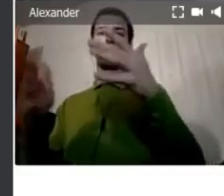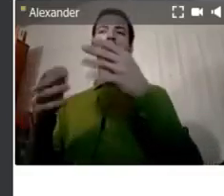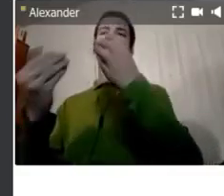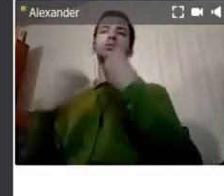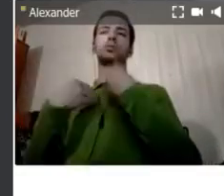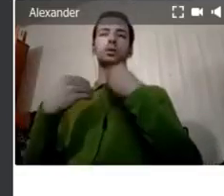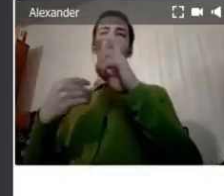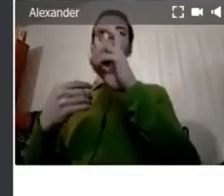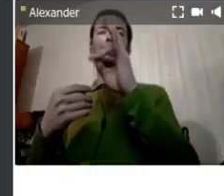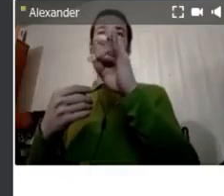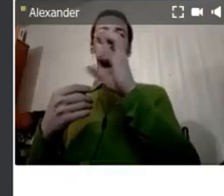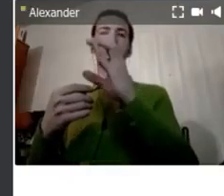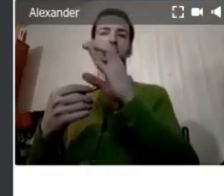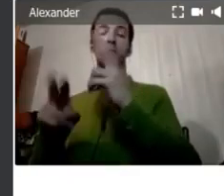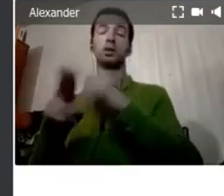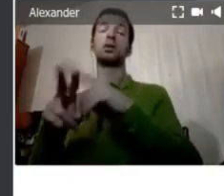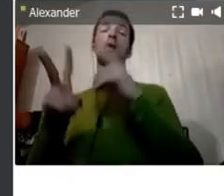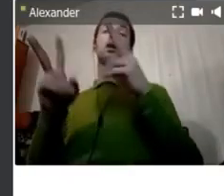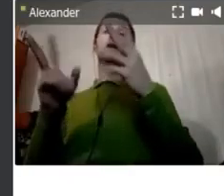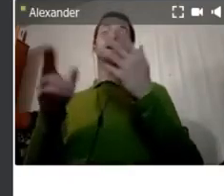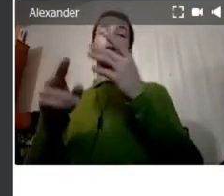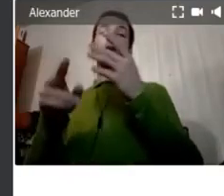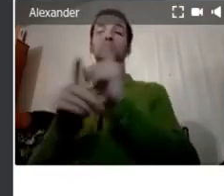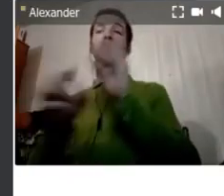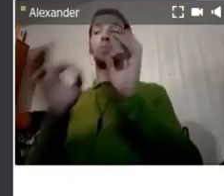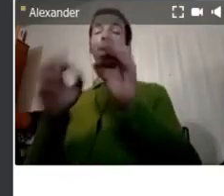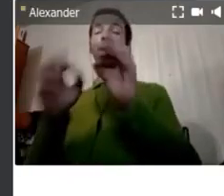8 человек, но здесь по факту